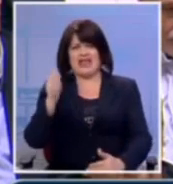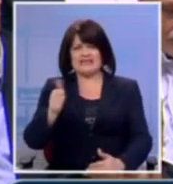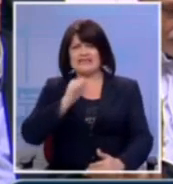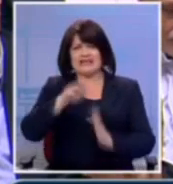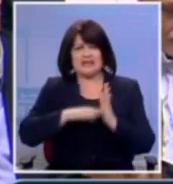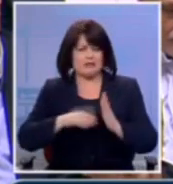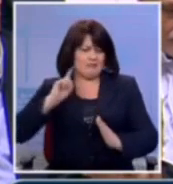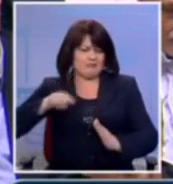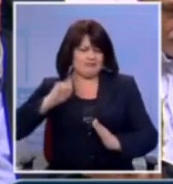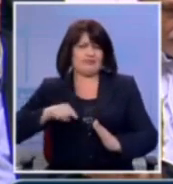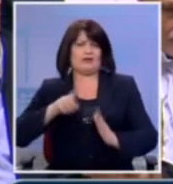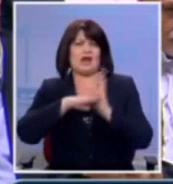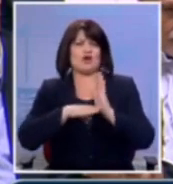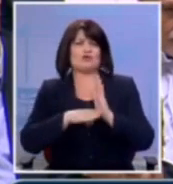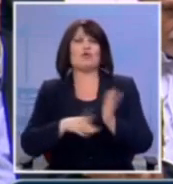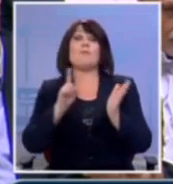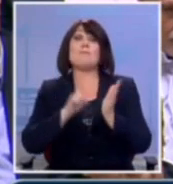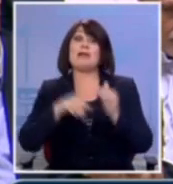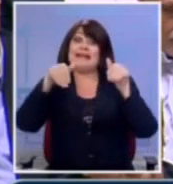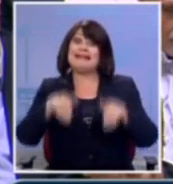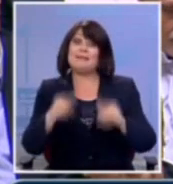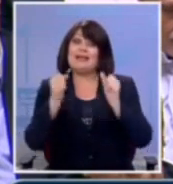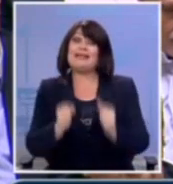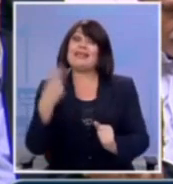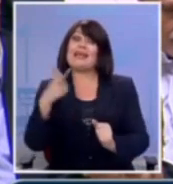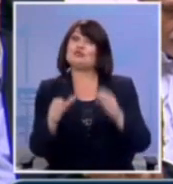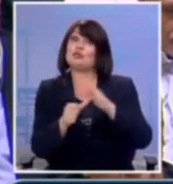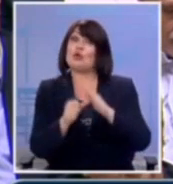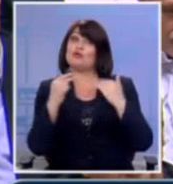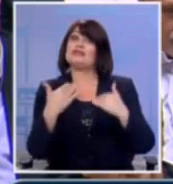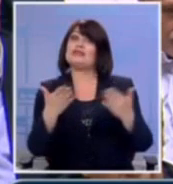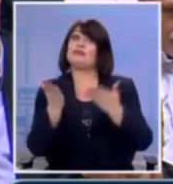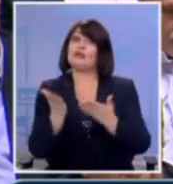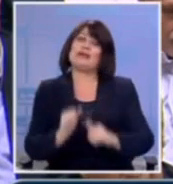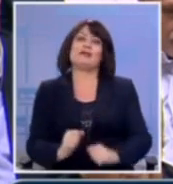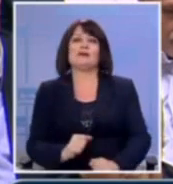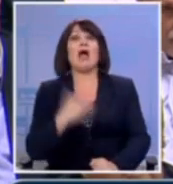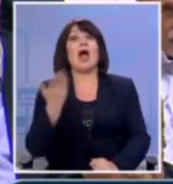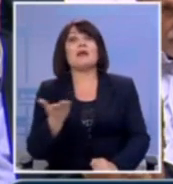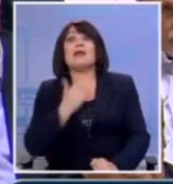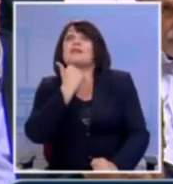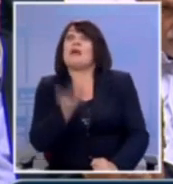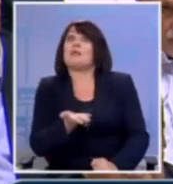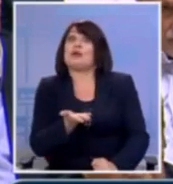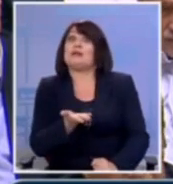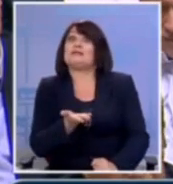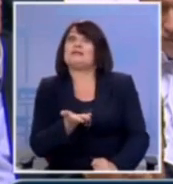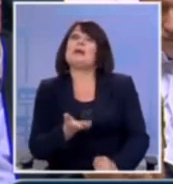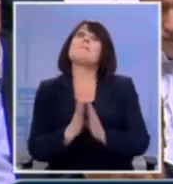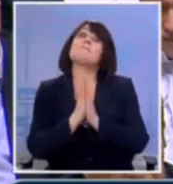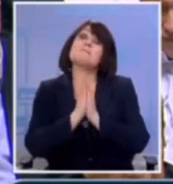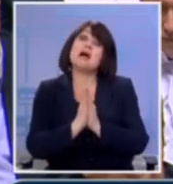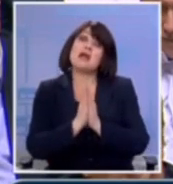Συντάγματος. Πρέπει να τιμήσετε τη θέση σας. Εάν σας πέφτει μεγάλη, παρακαλώ